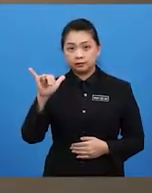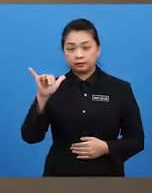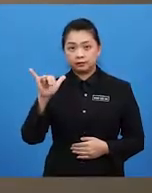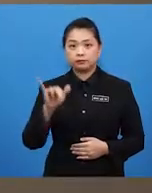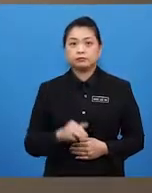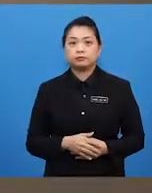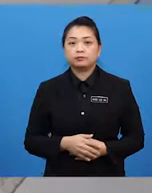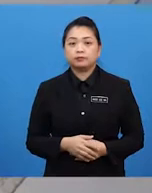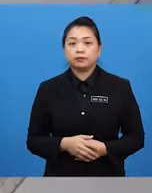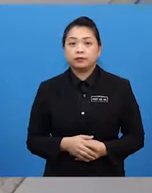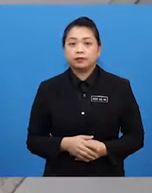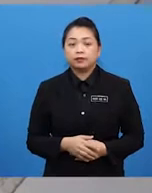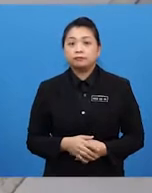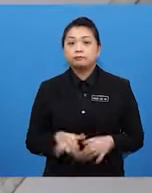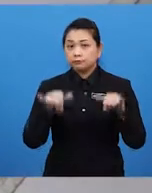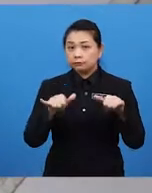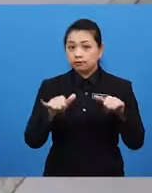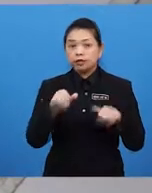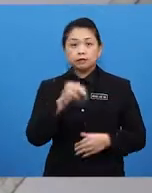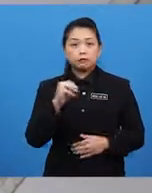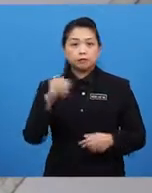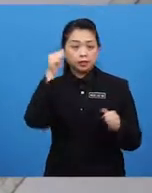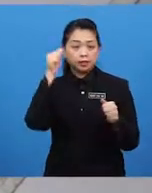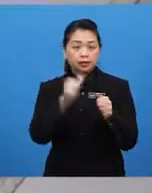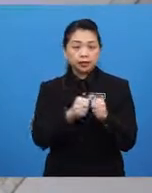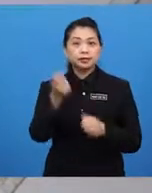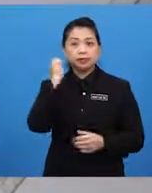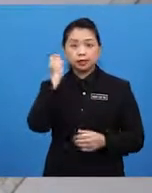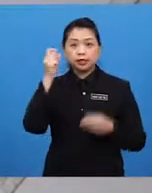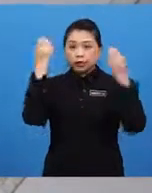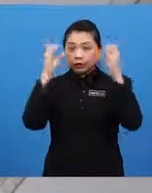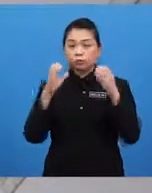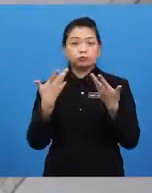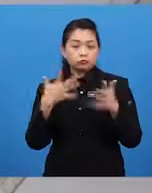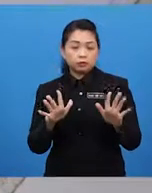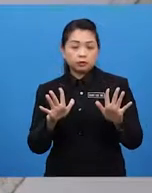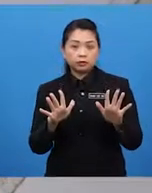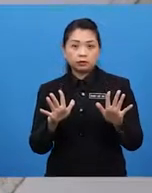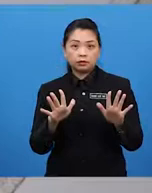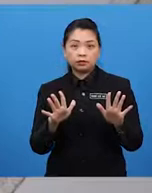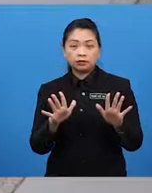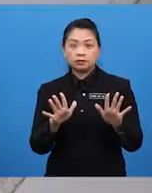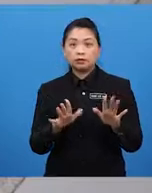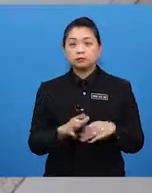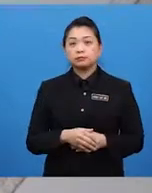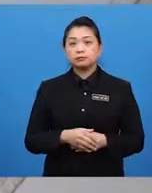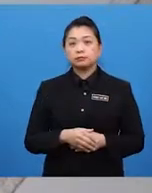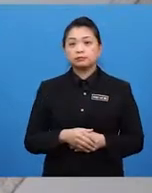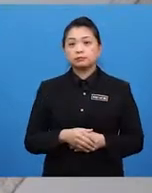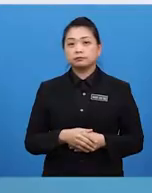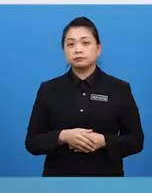Hai Masihkah murid-murid ingat sebentar kaji cek gu telah terangkai maksude